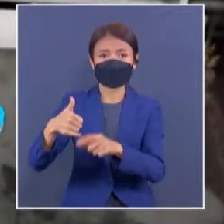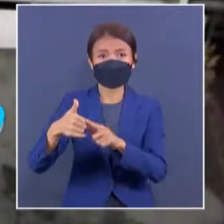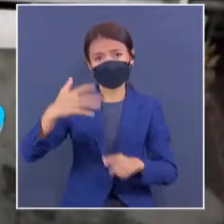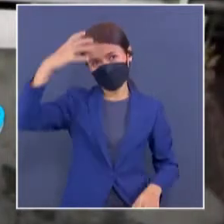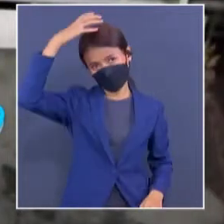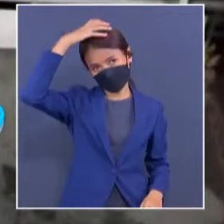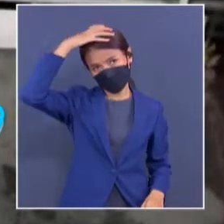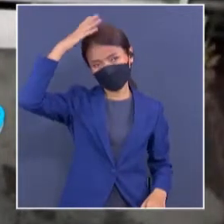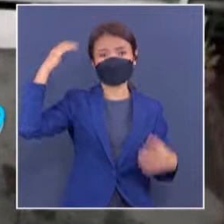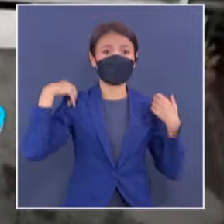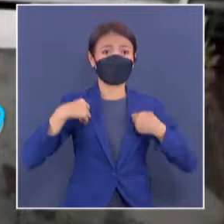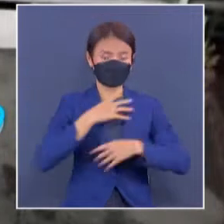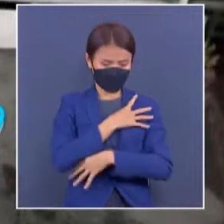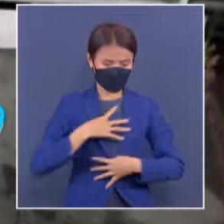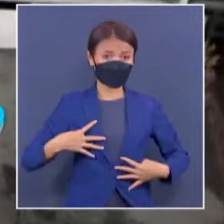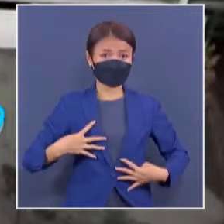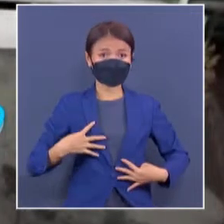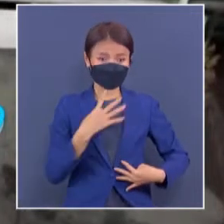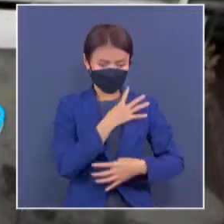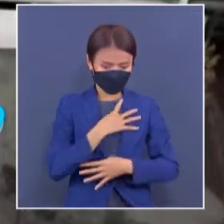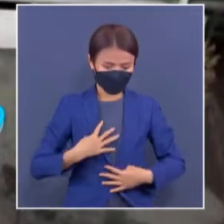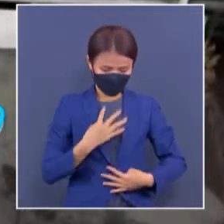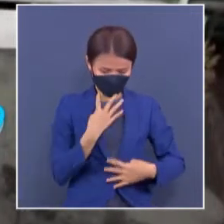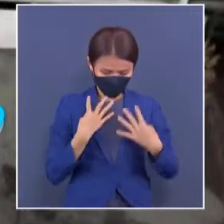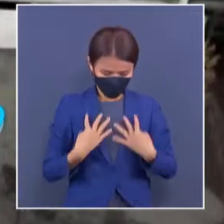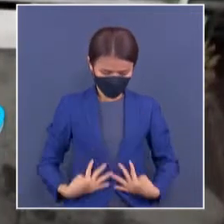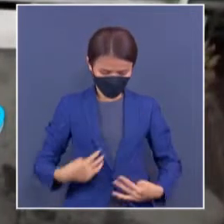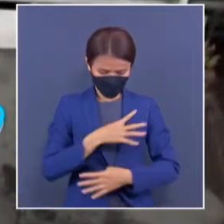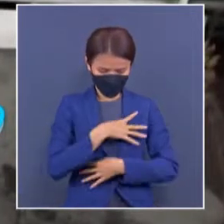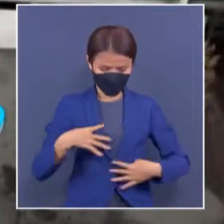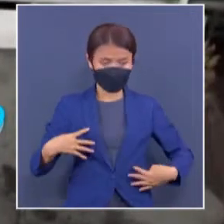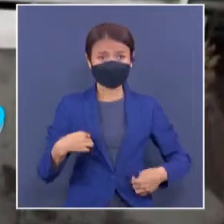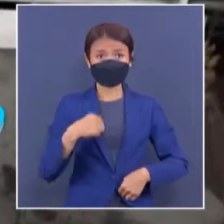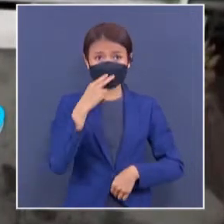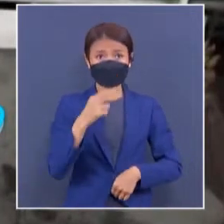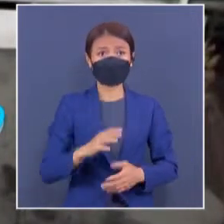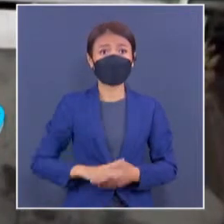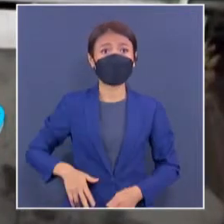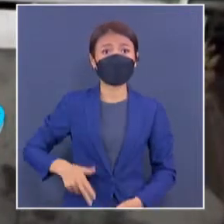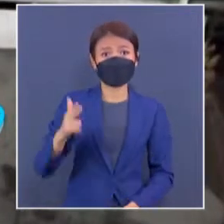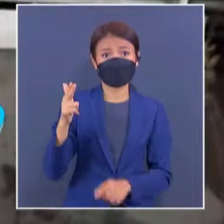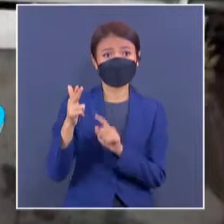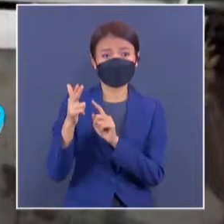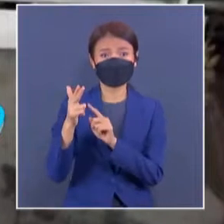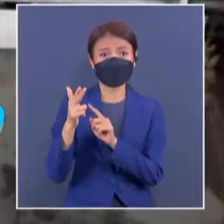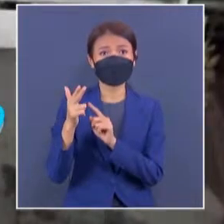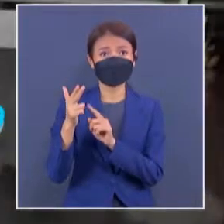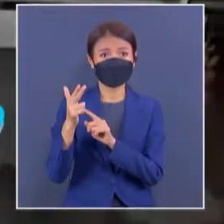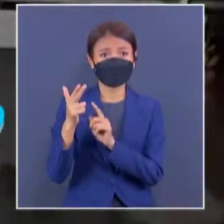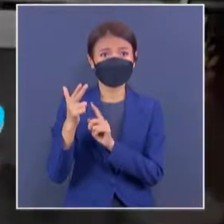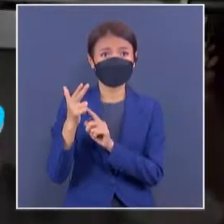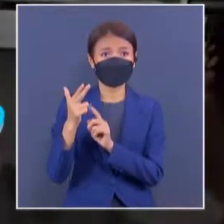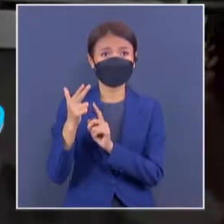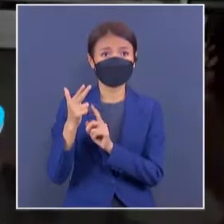อยมานะครับแต่เดี๋ยวสักพักหนึ่งคุณผู้ชมครับจะเห็นว่ามือที่เขาถืออยู่เนี่ยไอ้มือที่เท้าไม่ได้มีอะไรครับแต่มือที่ถืออยู่อีกด้านหนึ่งเนี่ยมือข